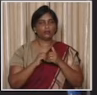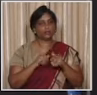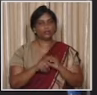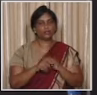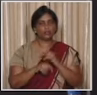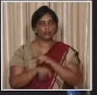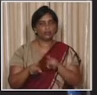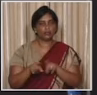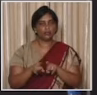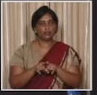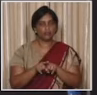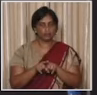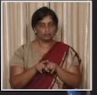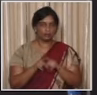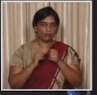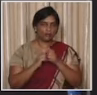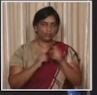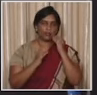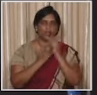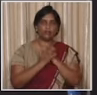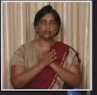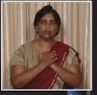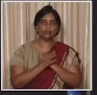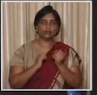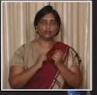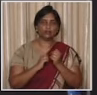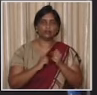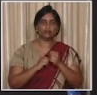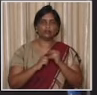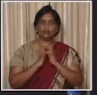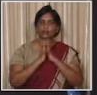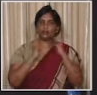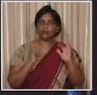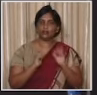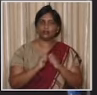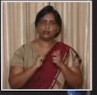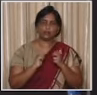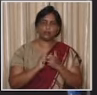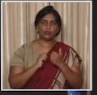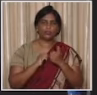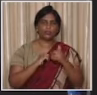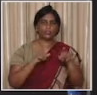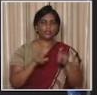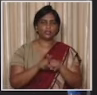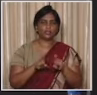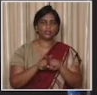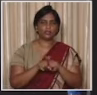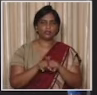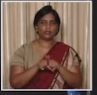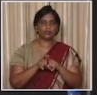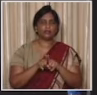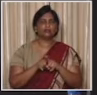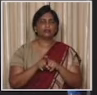හැබැයි ඒ දේ වෙලා විශාල ගැටලුවකට රට සහ සෞඛ්‍ය අමාත්‍යාංශය